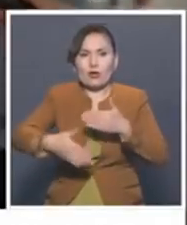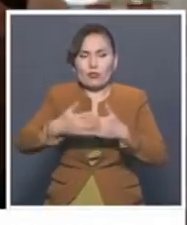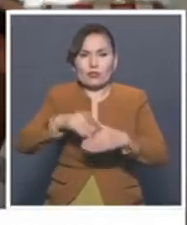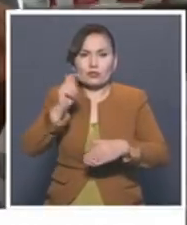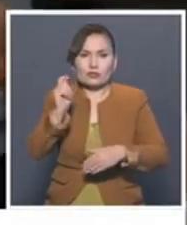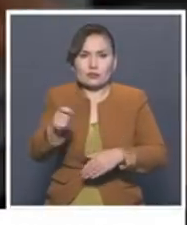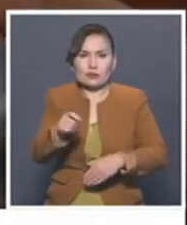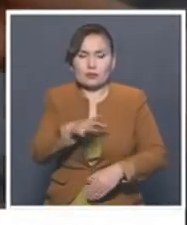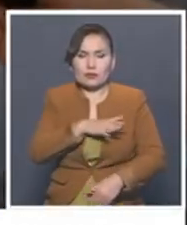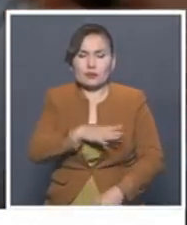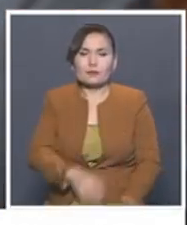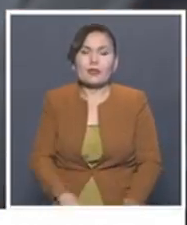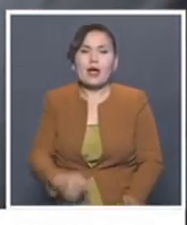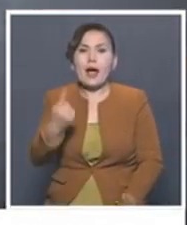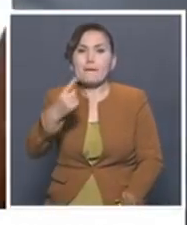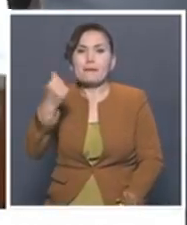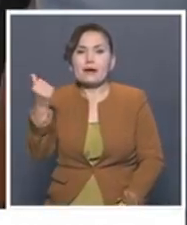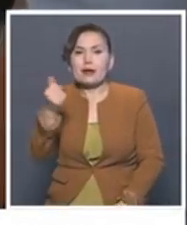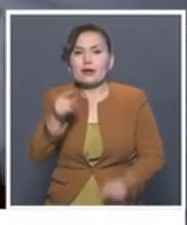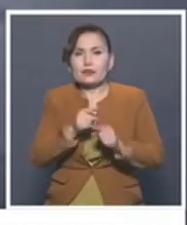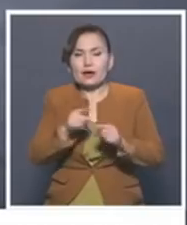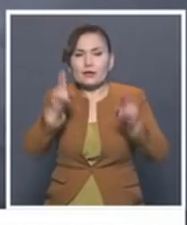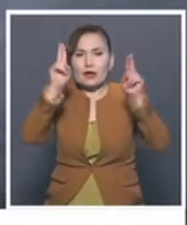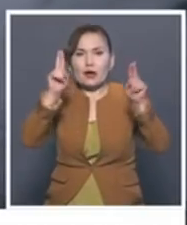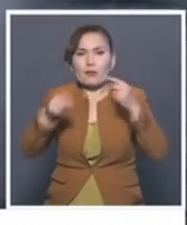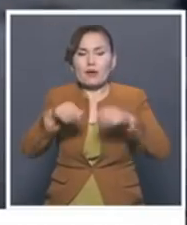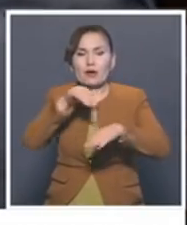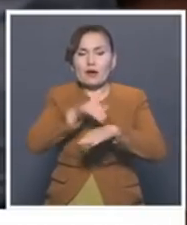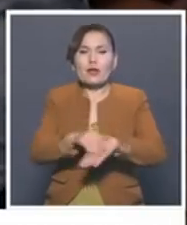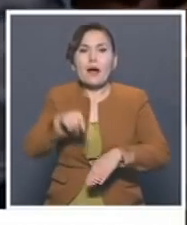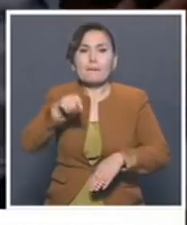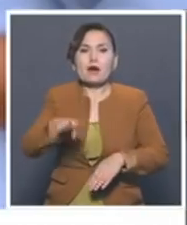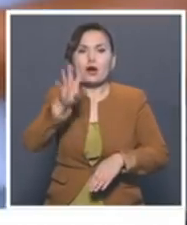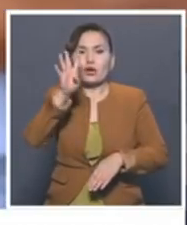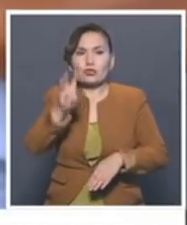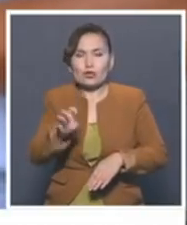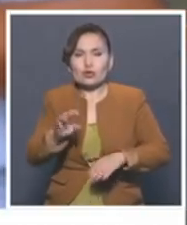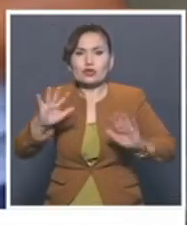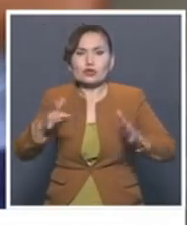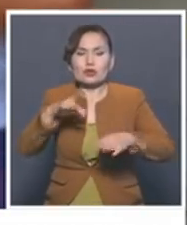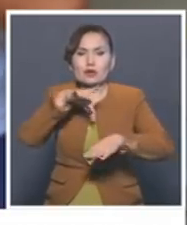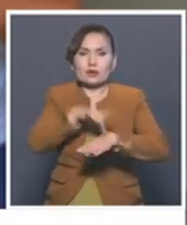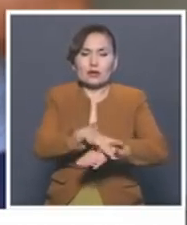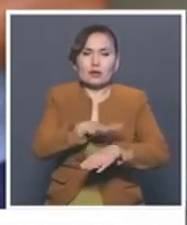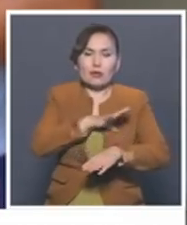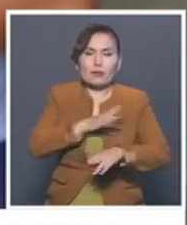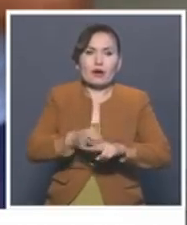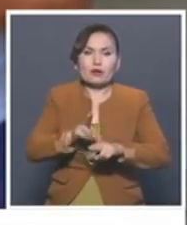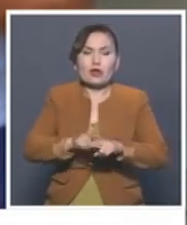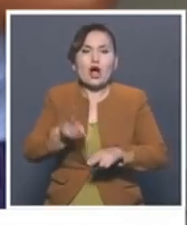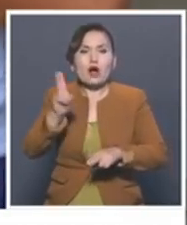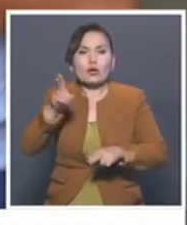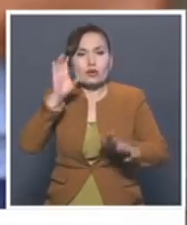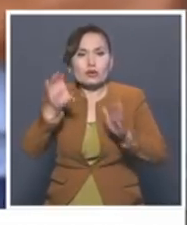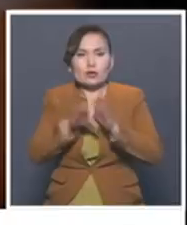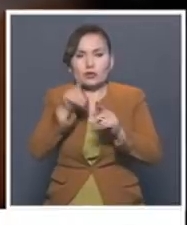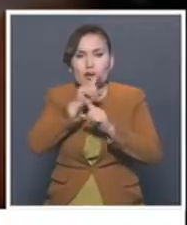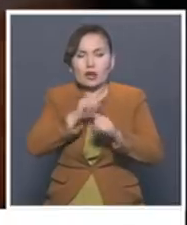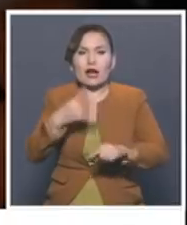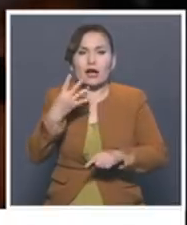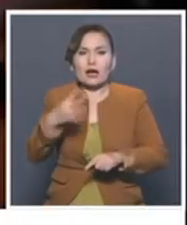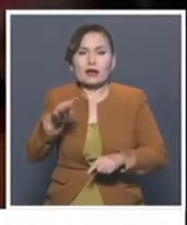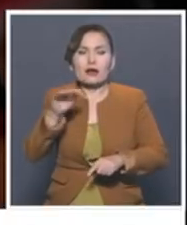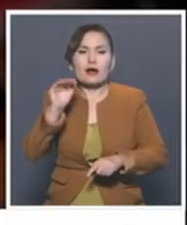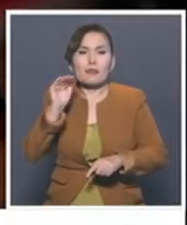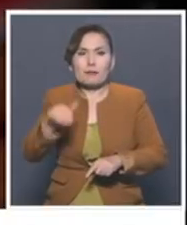салынды. Соңғы бір айда карантин ережесін бұзған 1400-дей дерек тіркелді. Талапқа бағынбағандарға 40 миллион теңгеге жуық